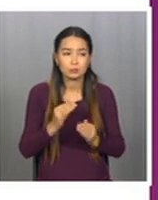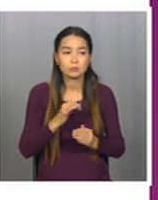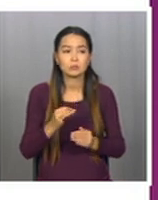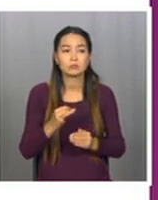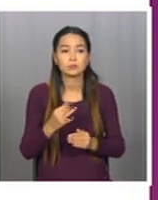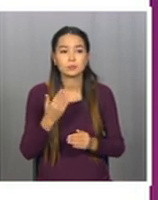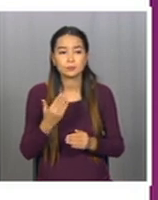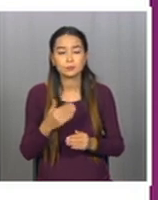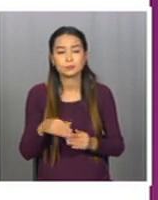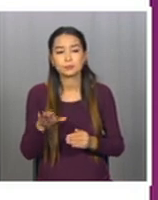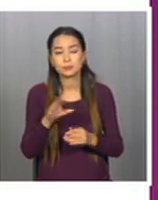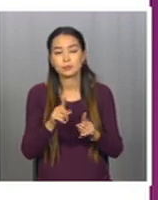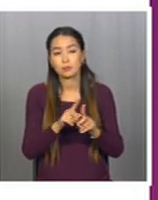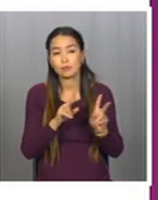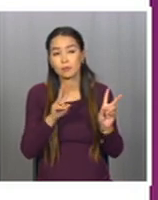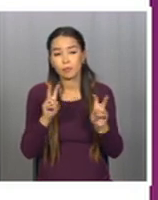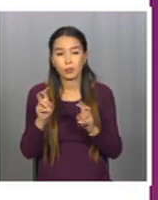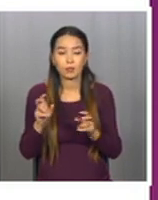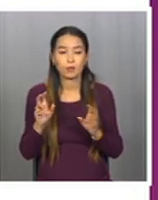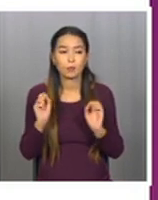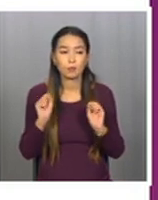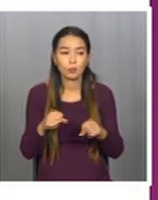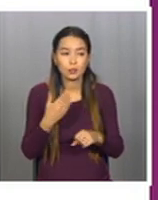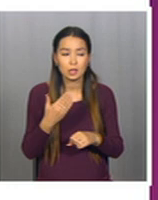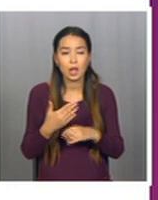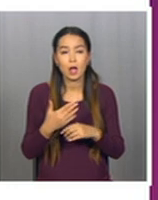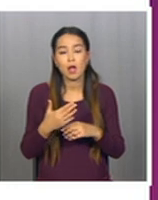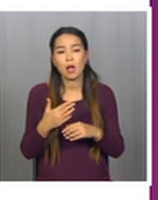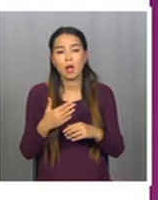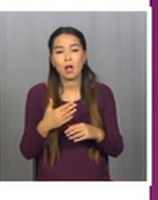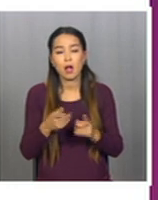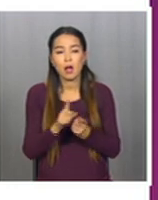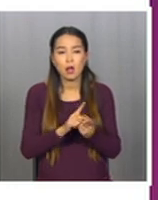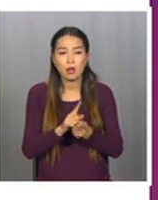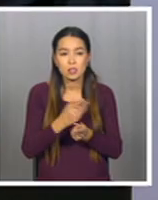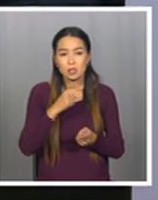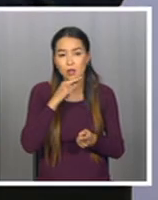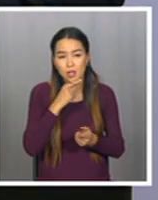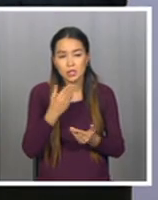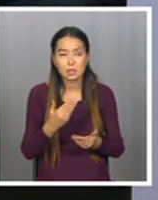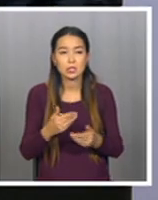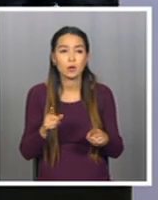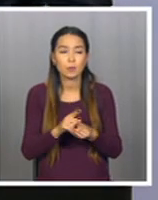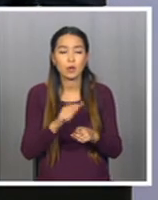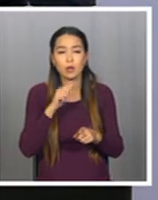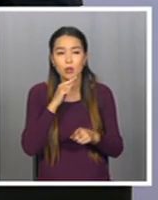белгілерін атап көрсетуімізге болады. Аралас экономикадағы нарықтың белгілеріне келетін болсақ,